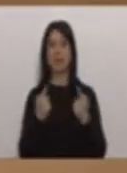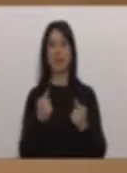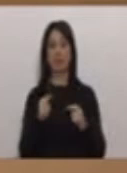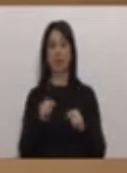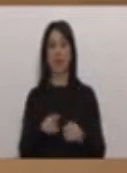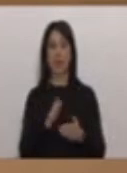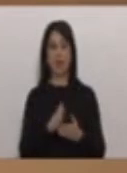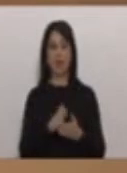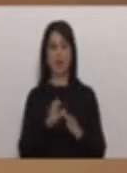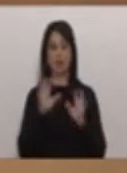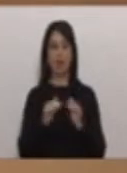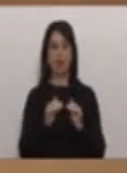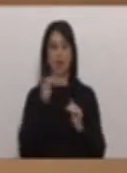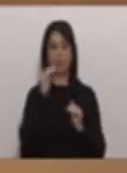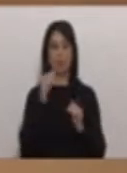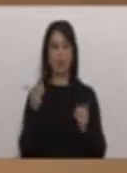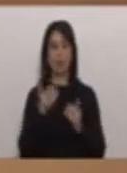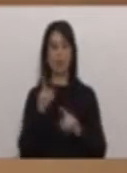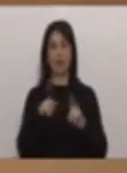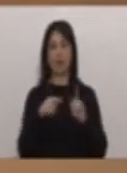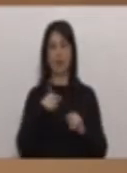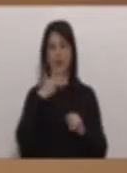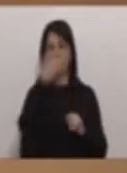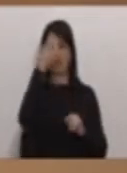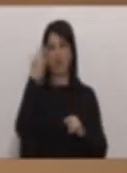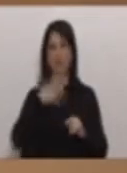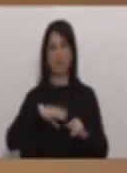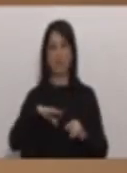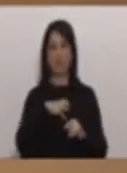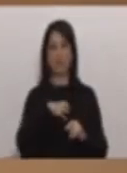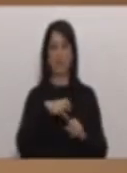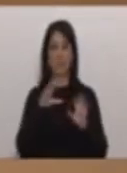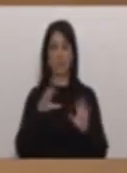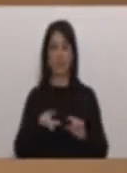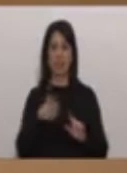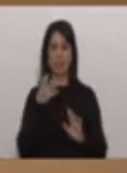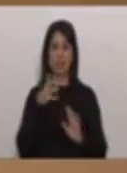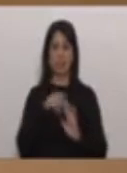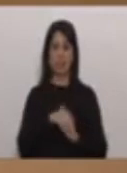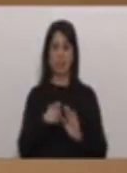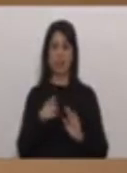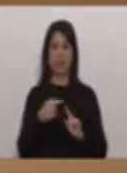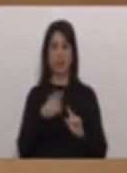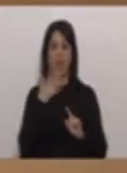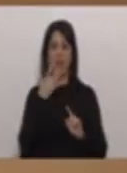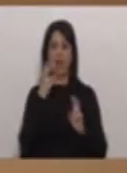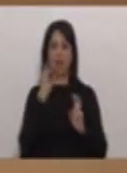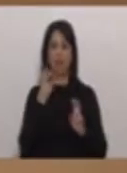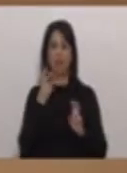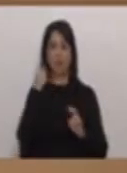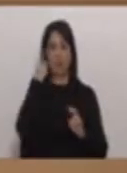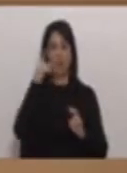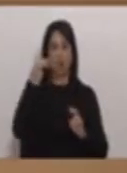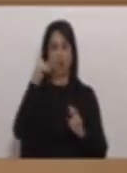არის კონსტიტუცია, რომელიც ხანდახან ჩვენ გვავიწყდება, ქვეყნის ძირითადი კანონი, რომელიც ამავდროულად ერთგვარ ეროვნულ იდეოლოგიას